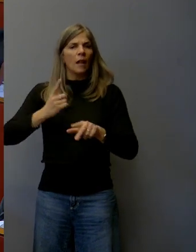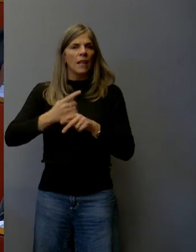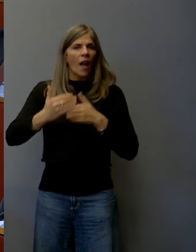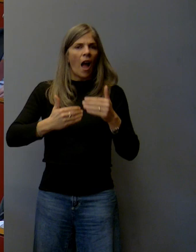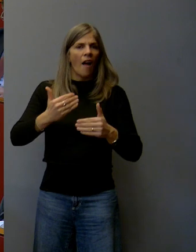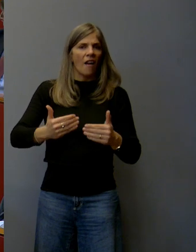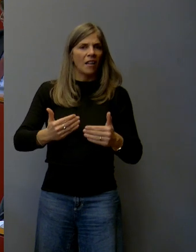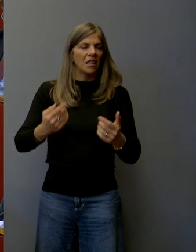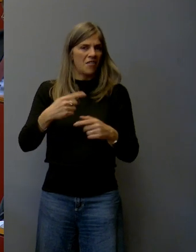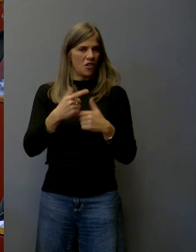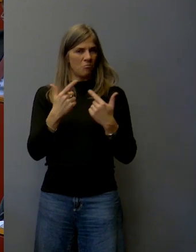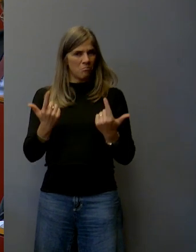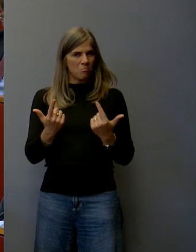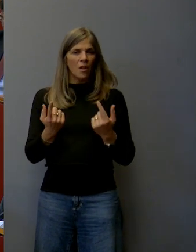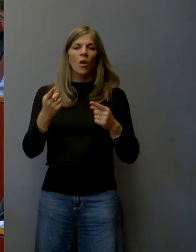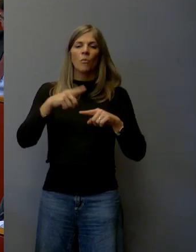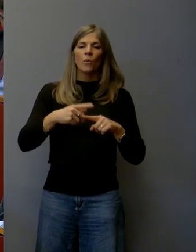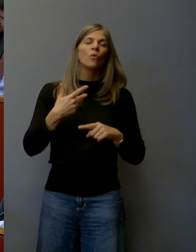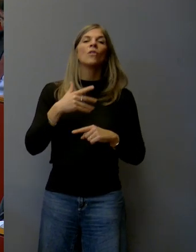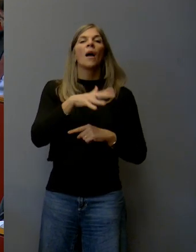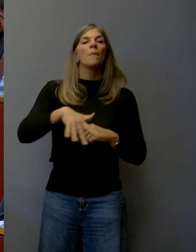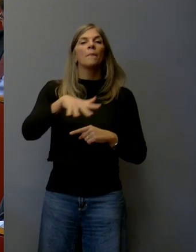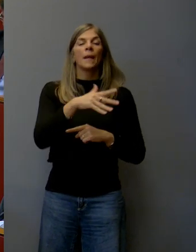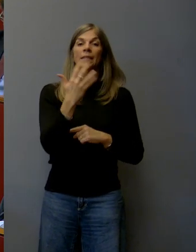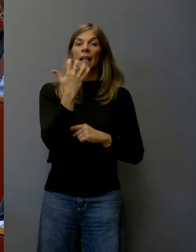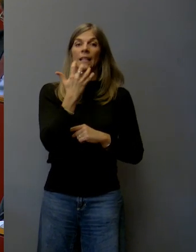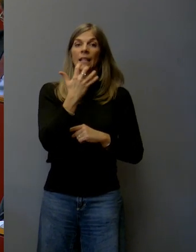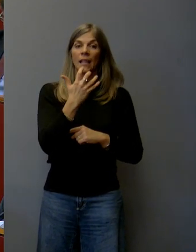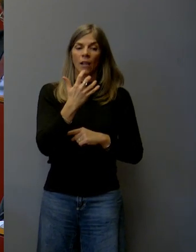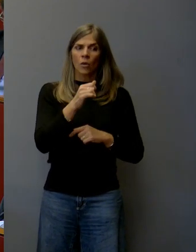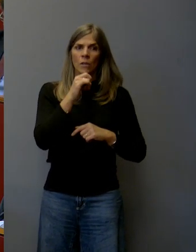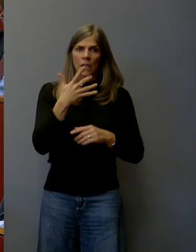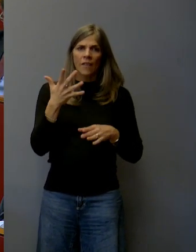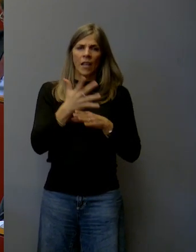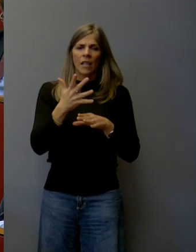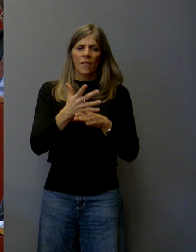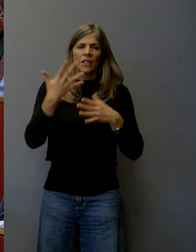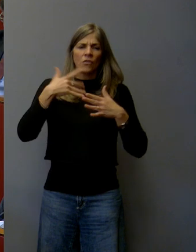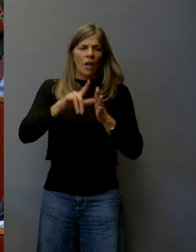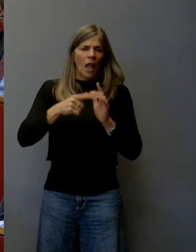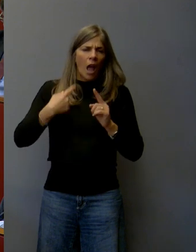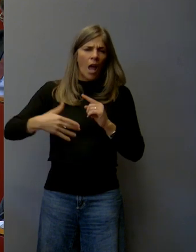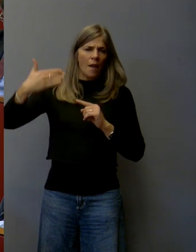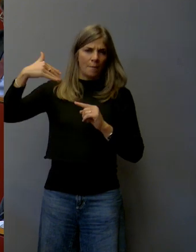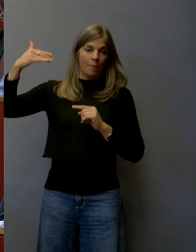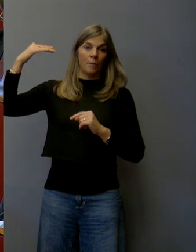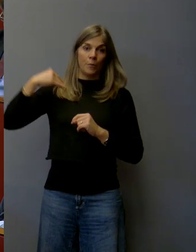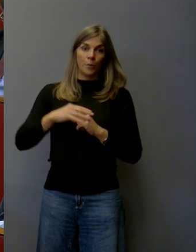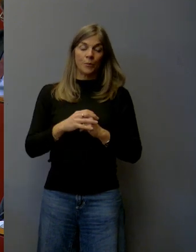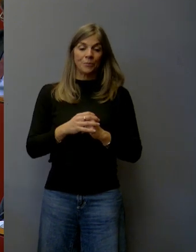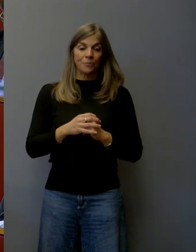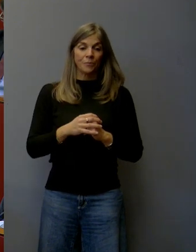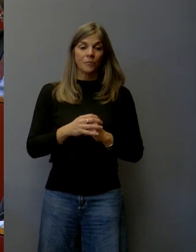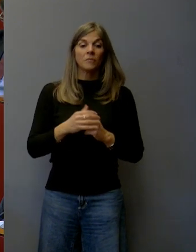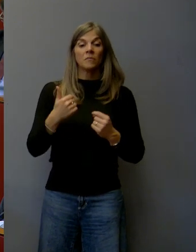Di come dire che ha bisogno necessità di interventi da tanto tempo qua ho trovato la necessità